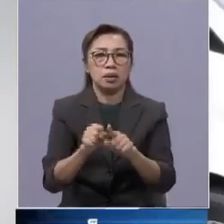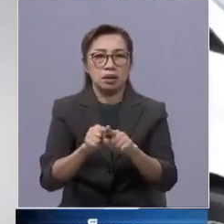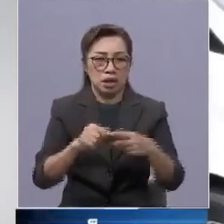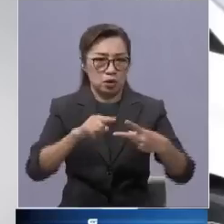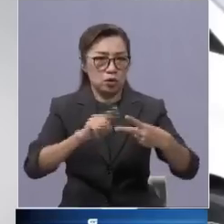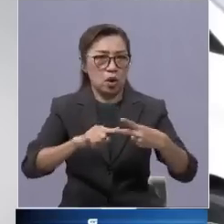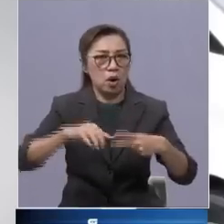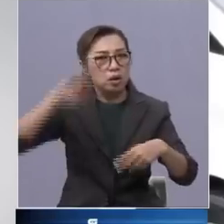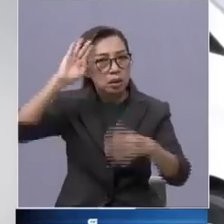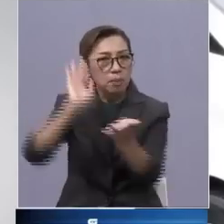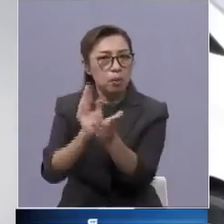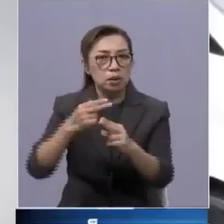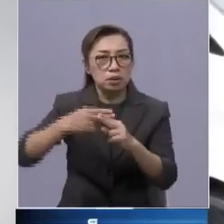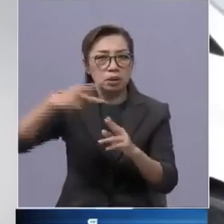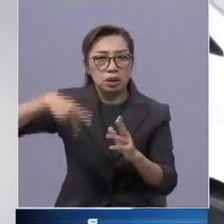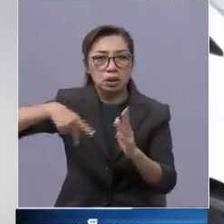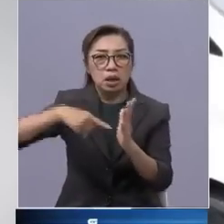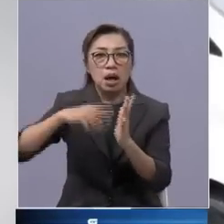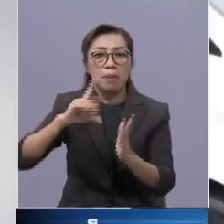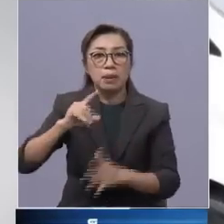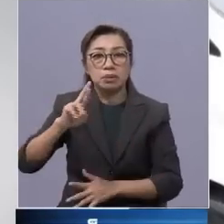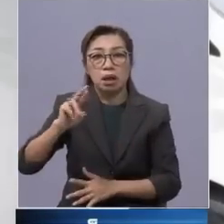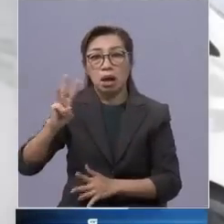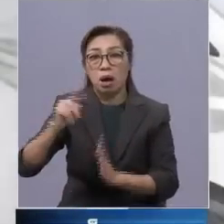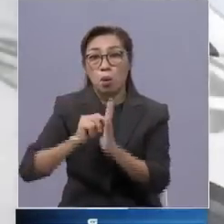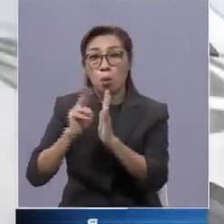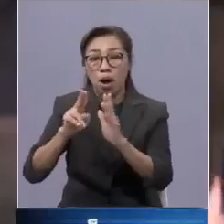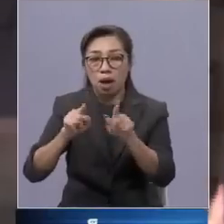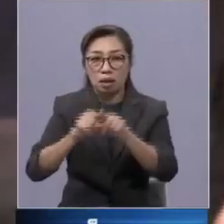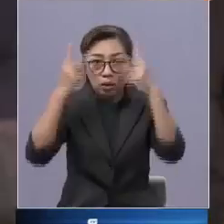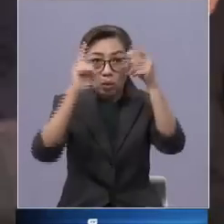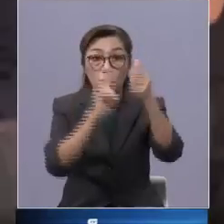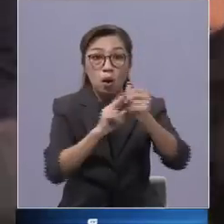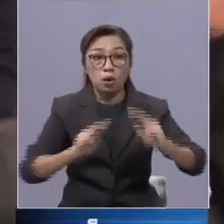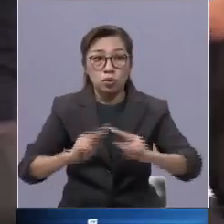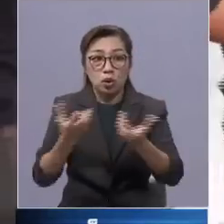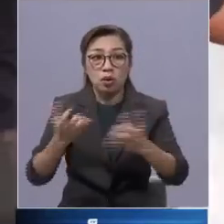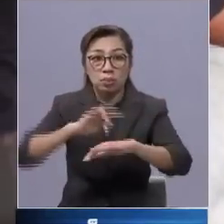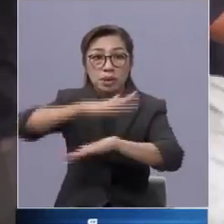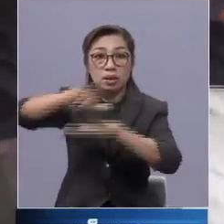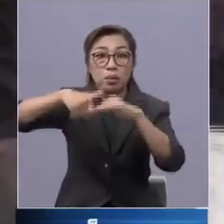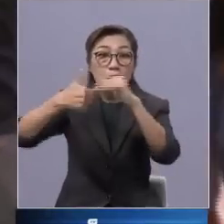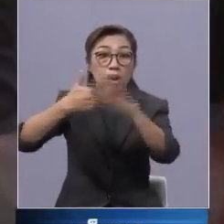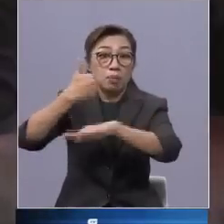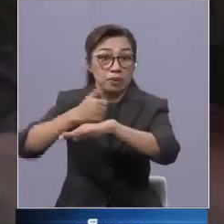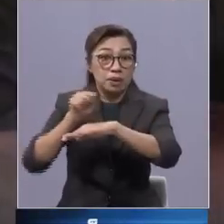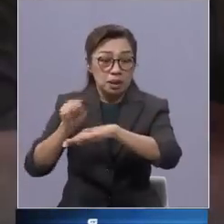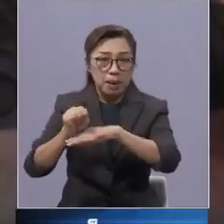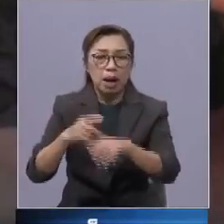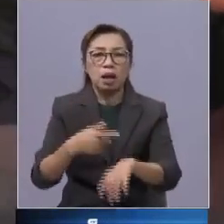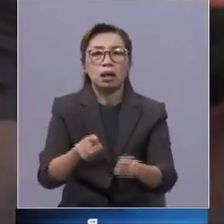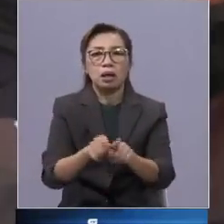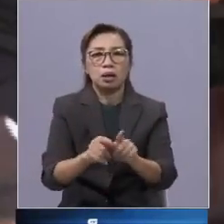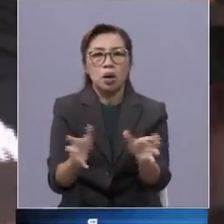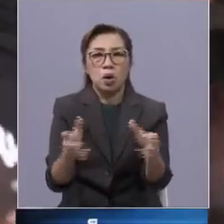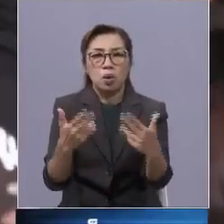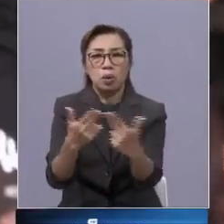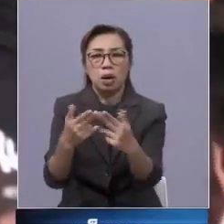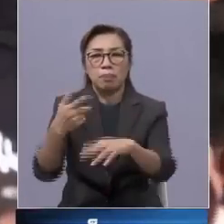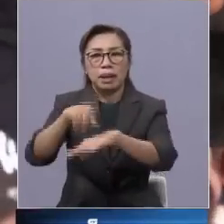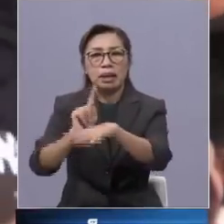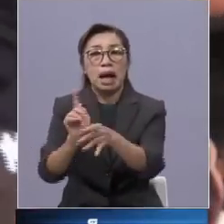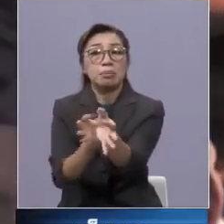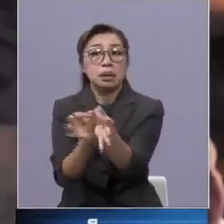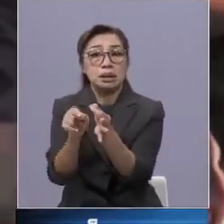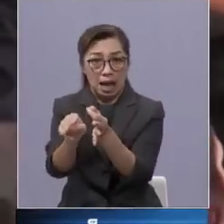เอกพัชรวาท วงษ์สุวรรณนะครับซึ่งก็เป็นทั้งรองนายกเป็นรัฐมนตรีว่าการกระทรวงทรัพย์ใช่ไหมฮะแล้วก็ยังอยู่ในฐานะประธานที่ปรึกษาหัวหน้าพรรคพลังประชารัฐจะเ